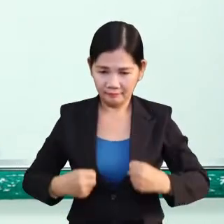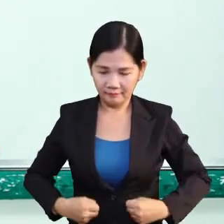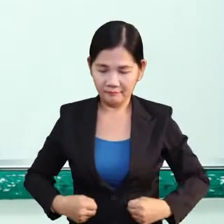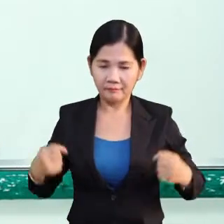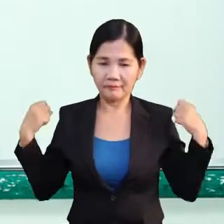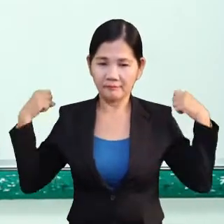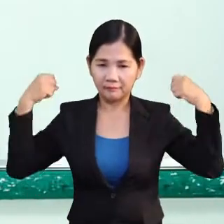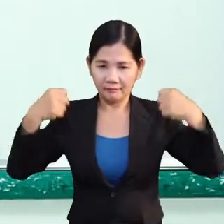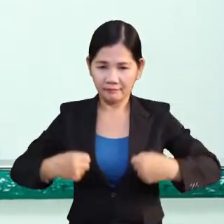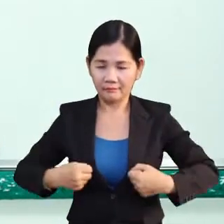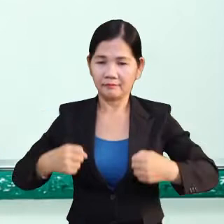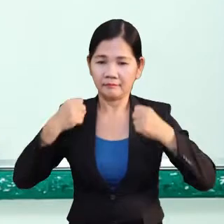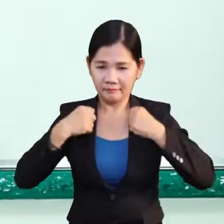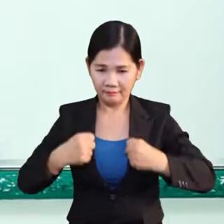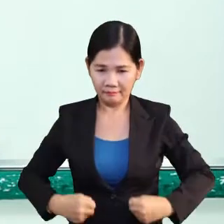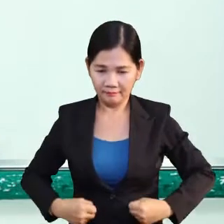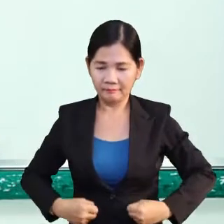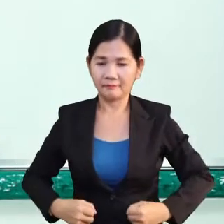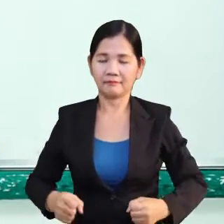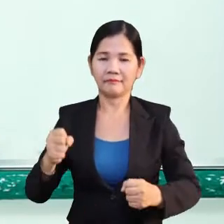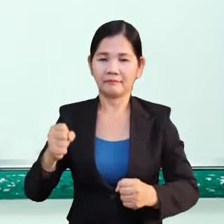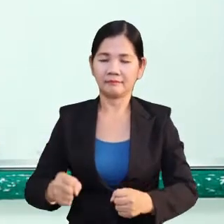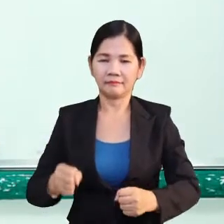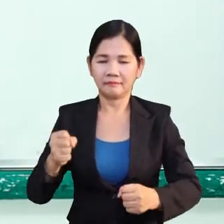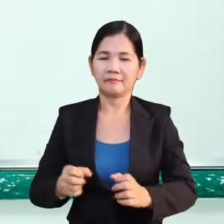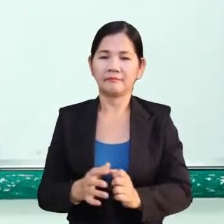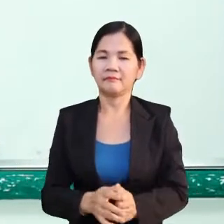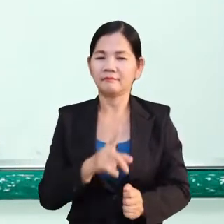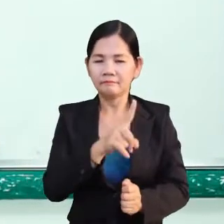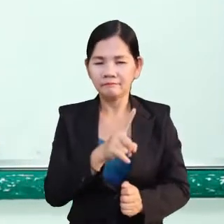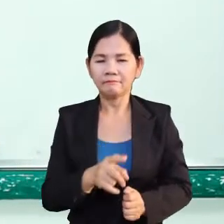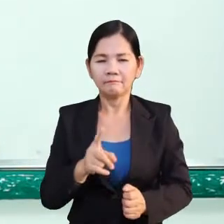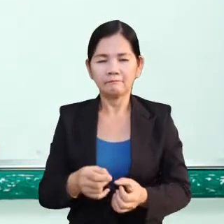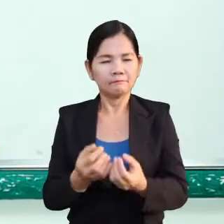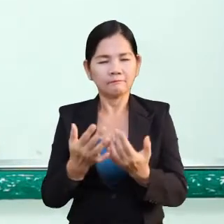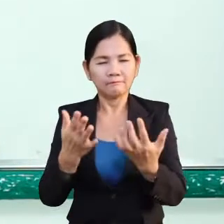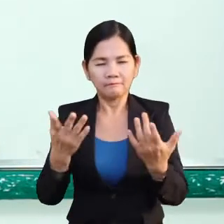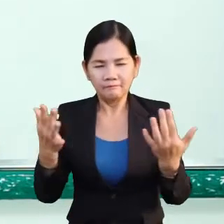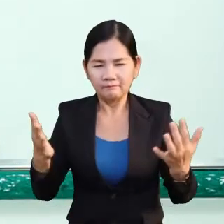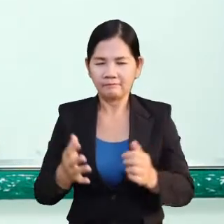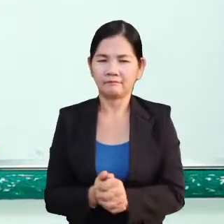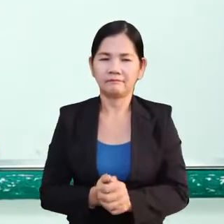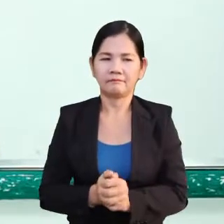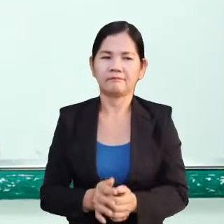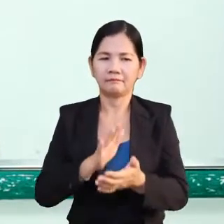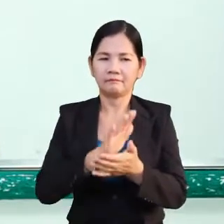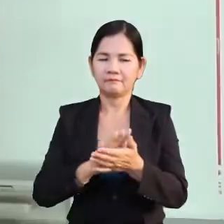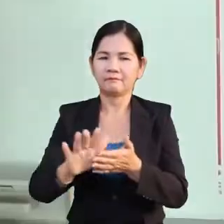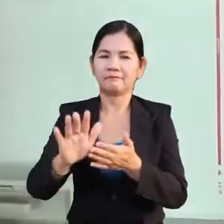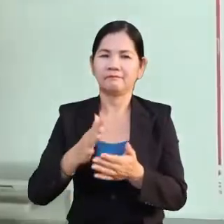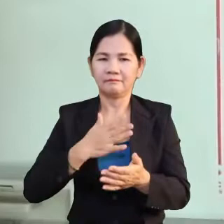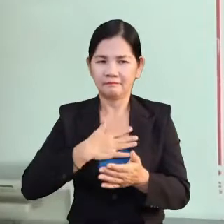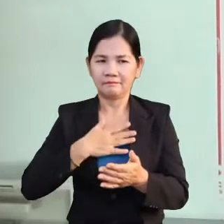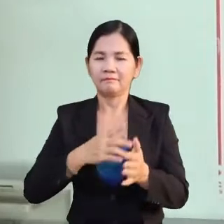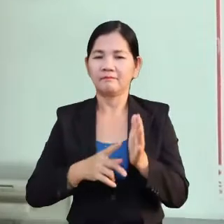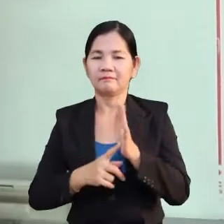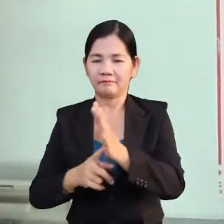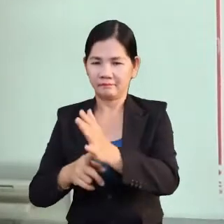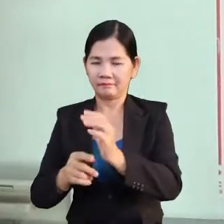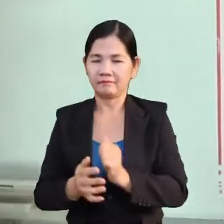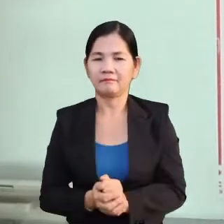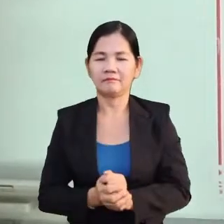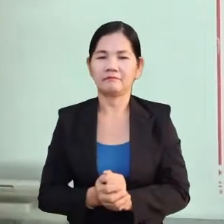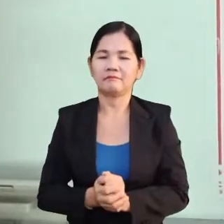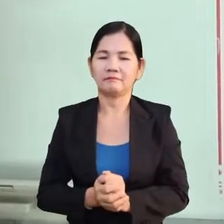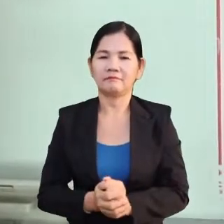មានតែមួយកូនអូកូនខ្លះមានតែមួយកូនខ្លះមានច្រើនណាកូនណាកាតាកូនស្អាតស្អាតដូចអ្នកគ្រូបង្ហាញឯកូន